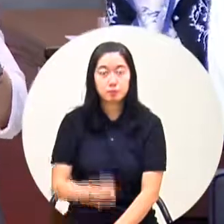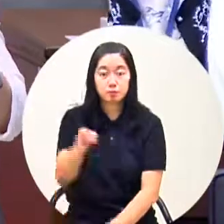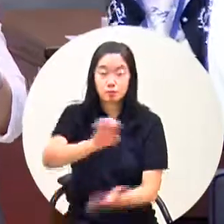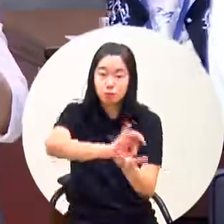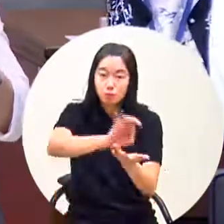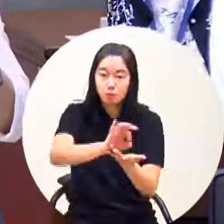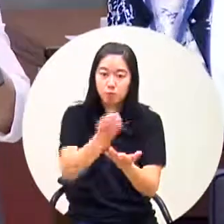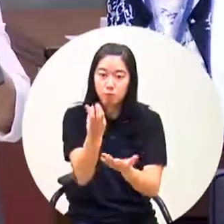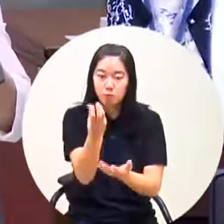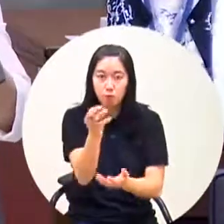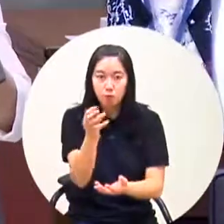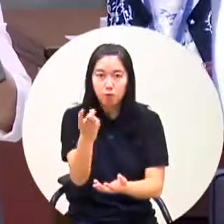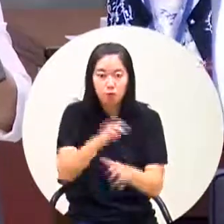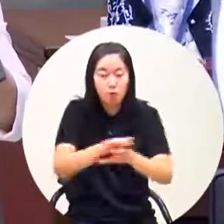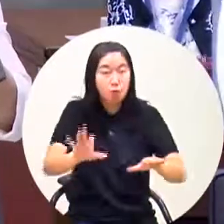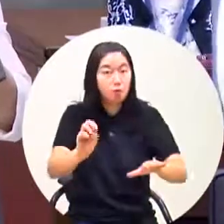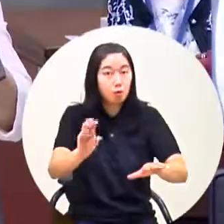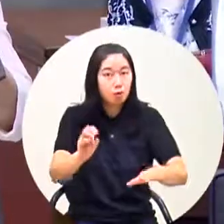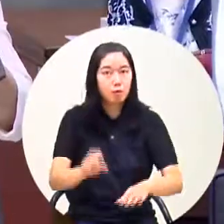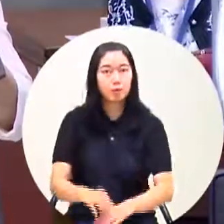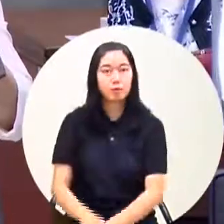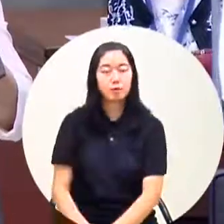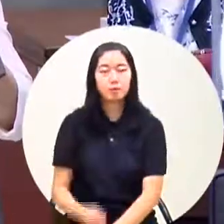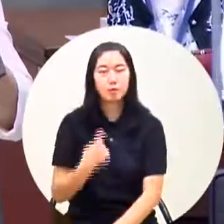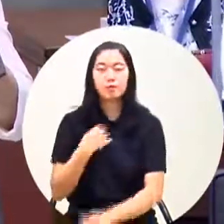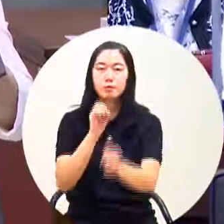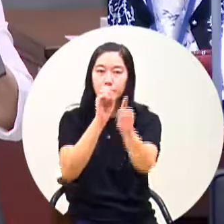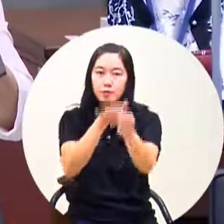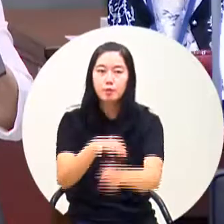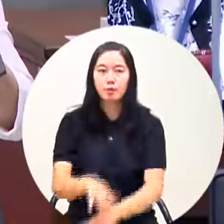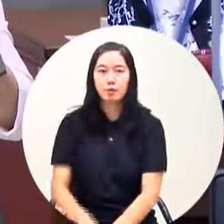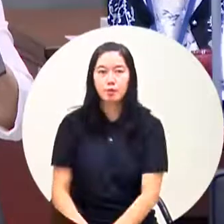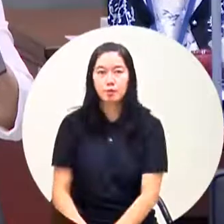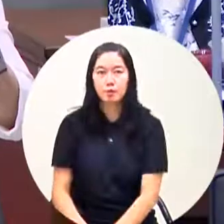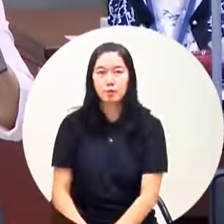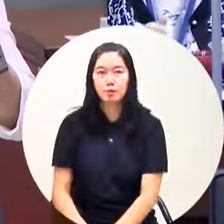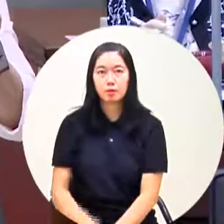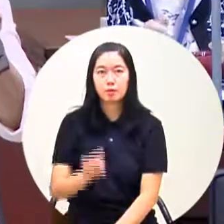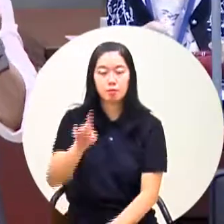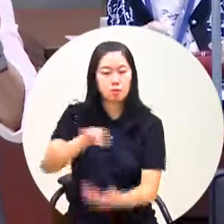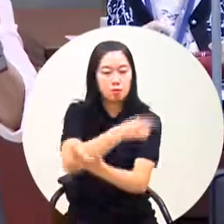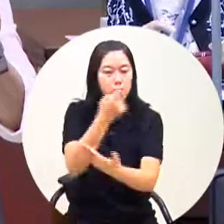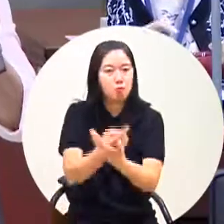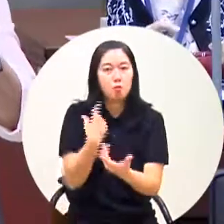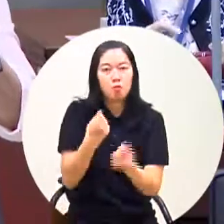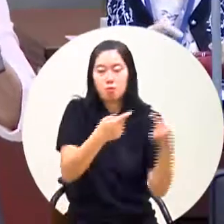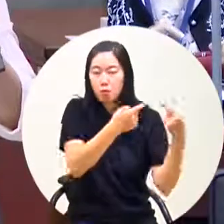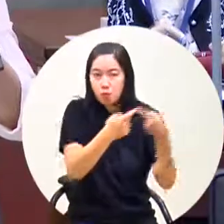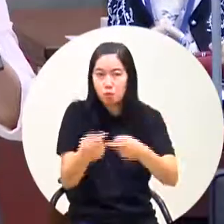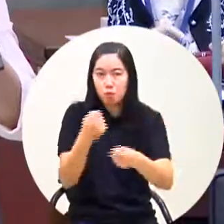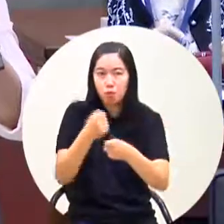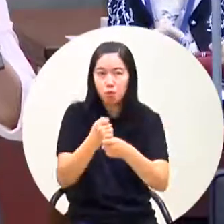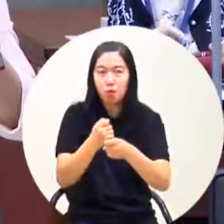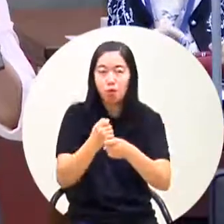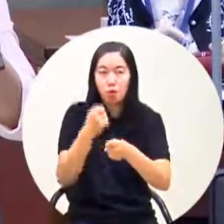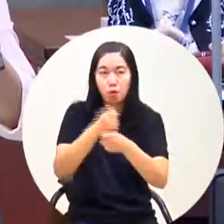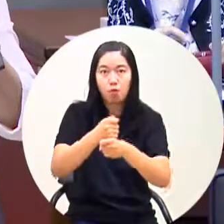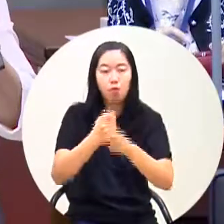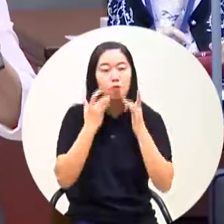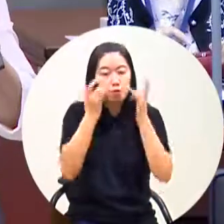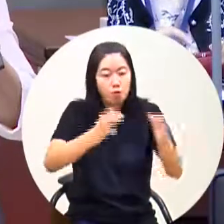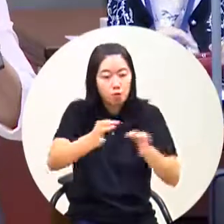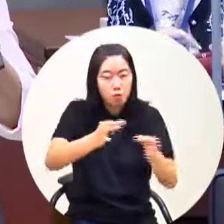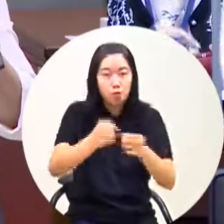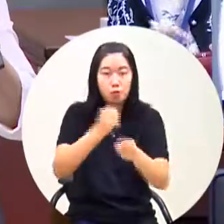到底有没有安全？ 好，跟议员报告，这个计划是我们全面性、持续性的在做这个市场端的一个稽查。那这